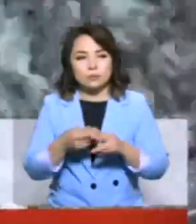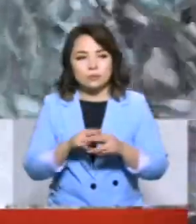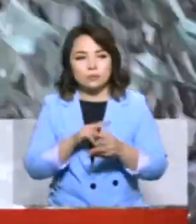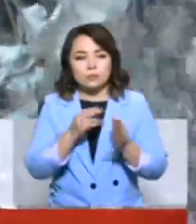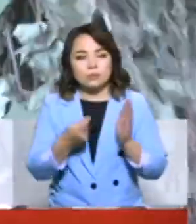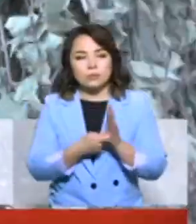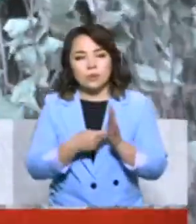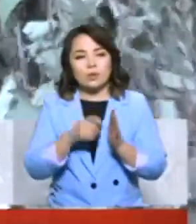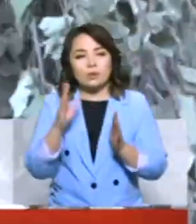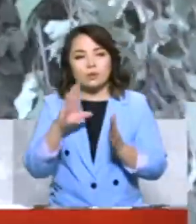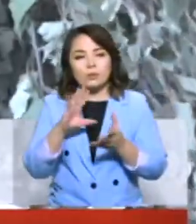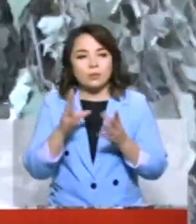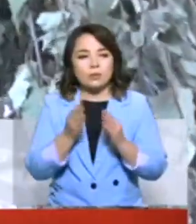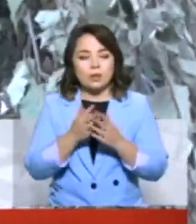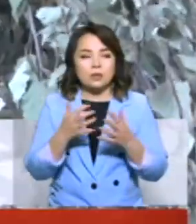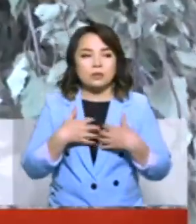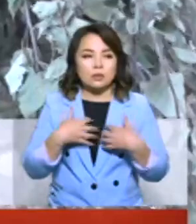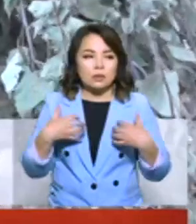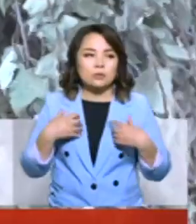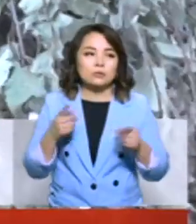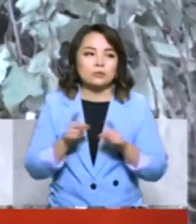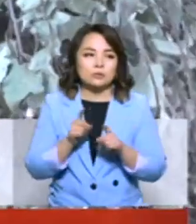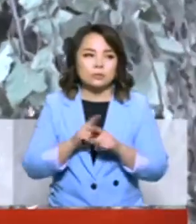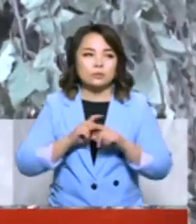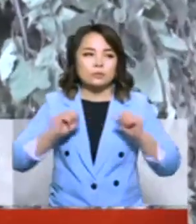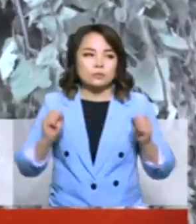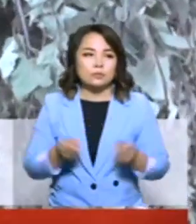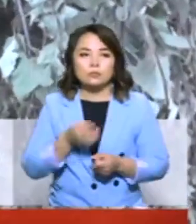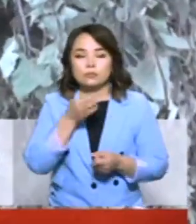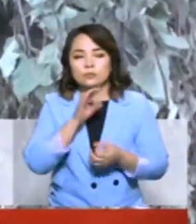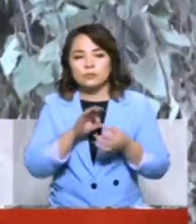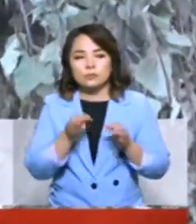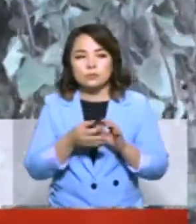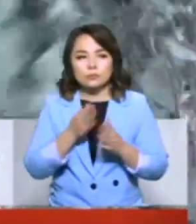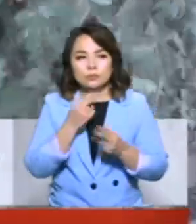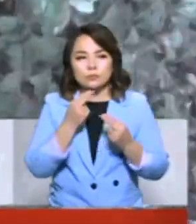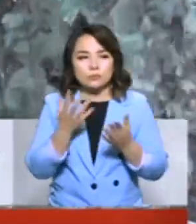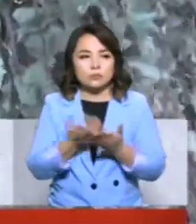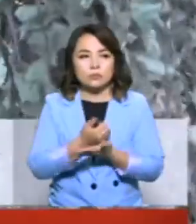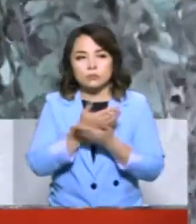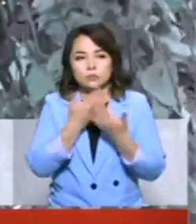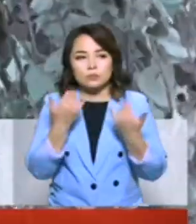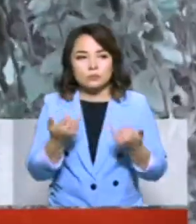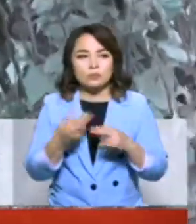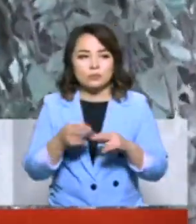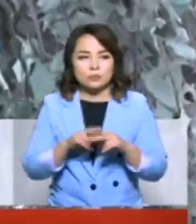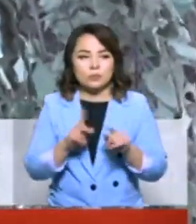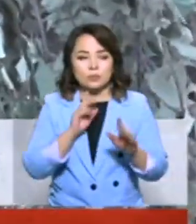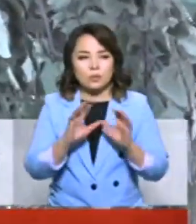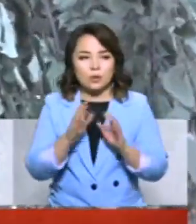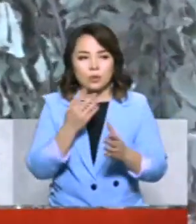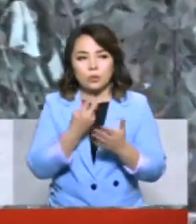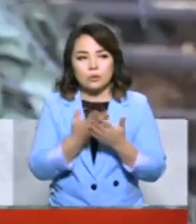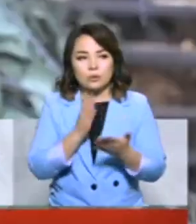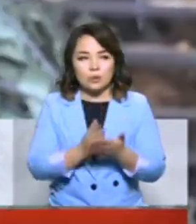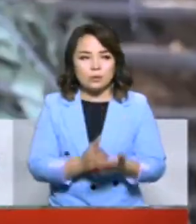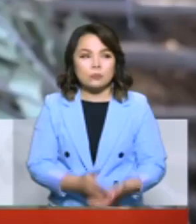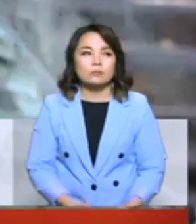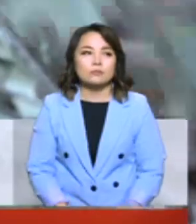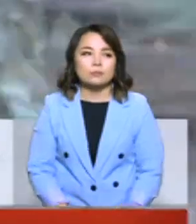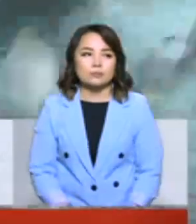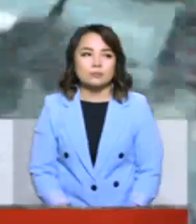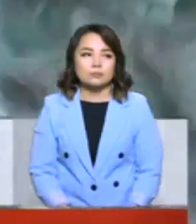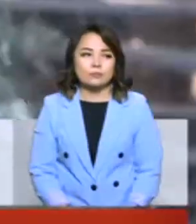барлық дәрумендер бар. Жабайы аңдарға әсіресе қыстың күні қиын. Азық таба алмай қалады. Сондықтан осылай қамқорлық көрсетеміз.